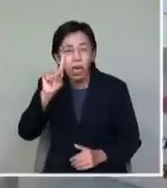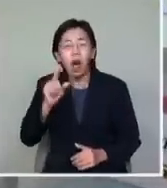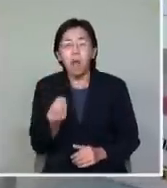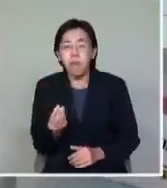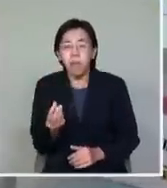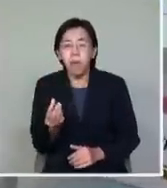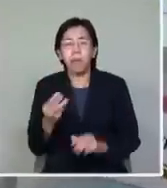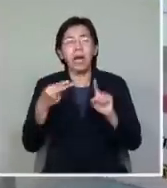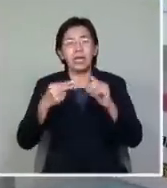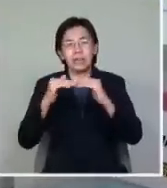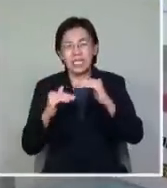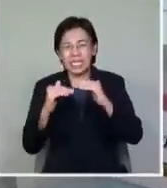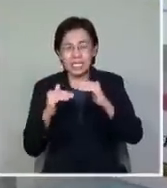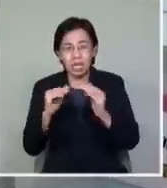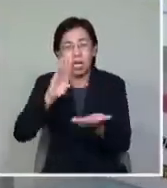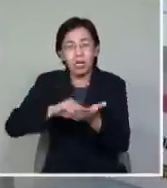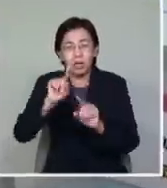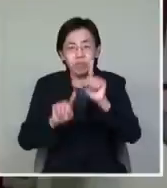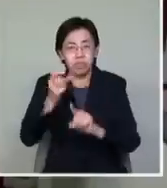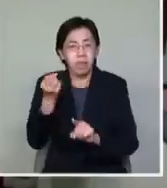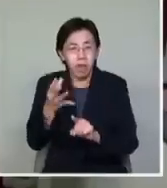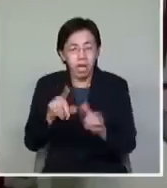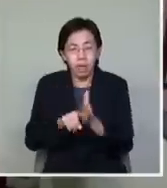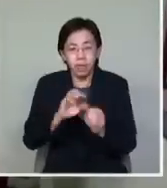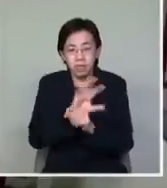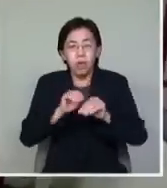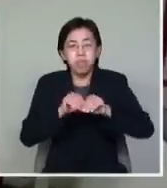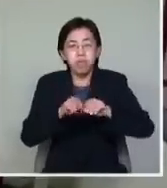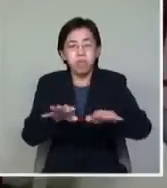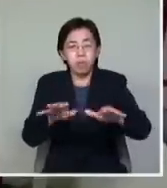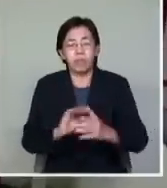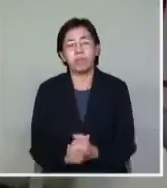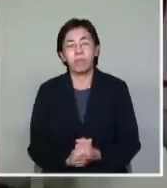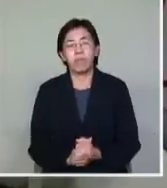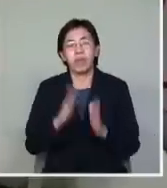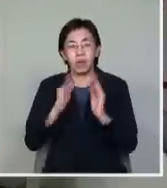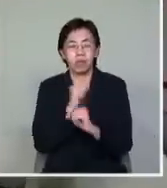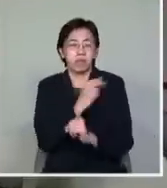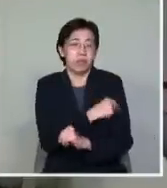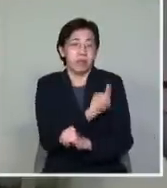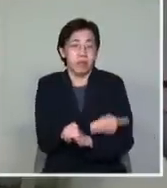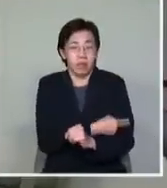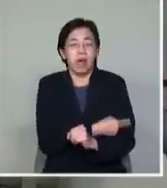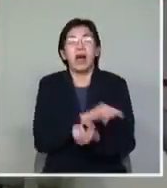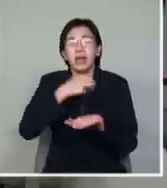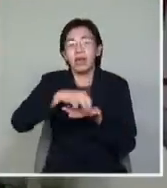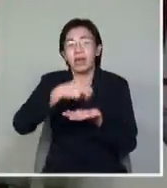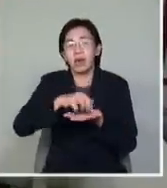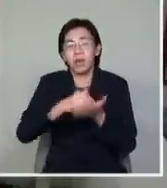เป็นสถิติสูงสุดในวันเดียวตั้งแต่เริ่มต้นการระบาดเลยนะคะเจ้าหน้าที่สาธารณสุขรายงานผู้ติดเชื้อรายใ